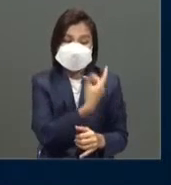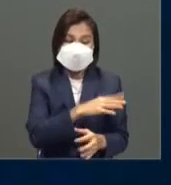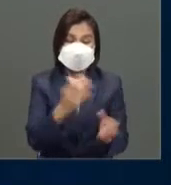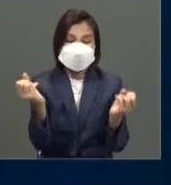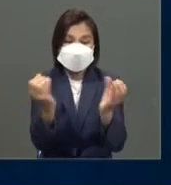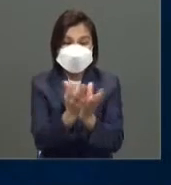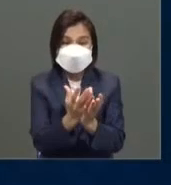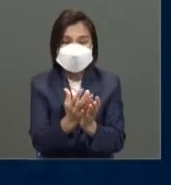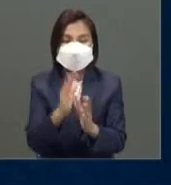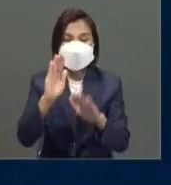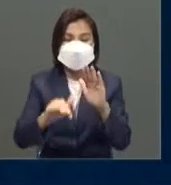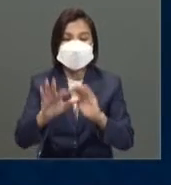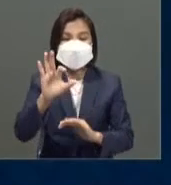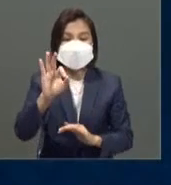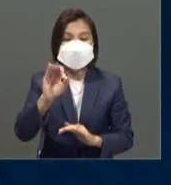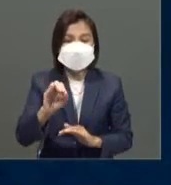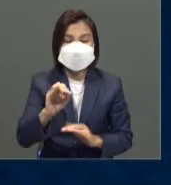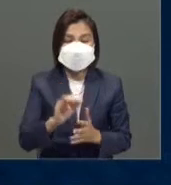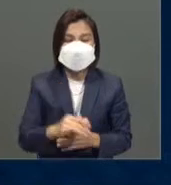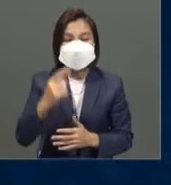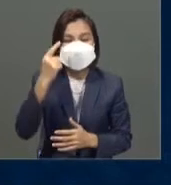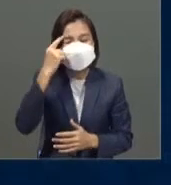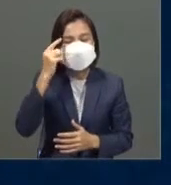ณีนะครับคิดเป็น